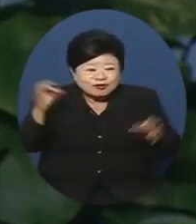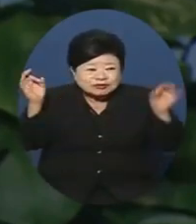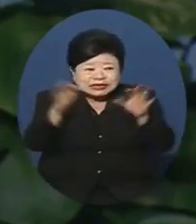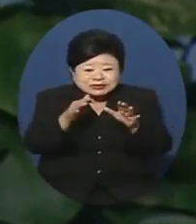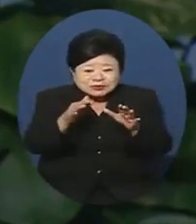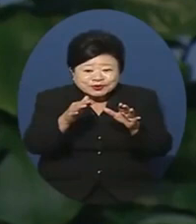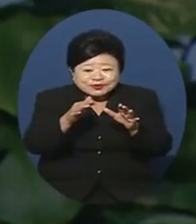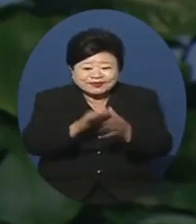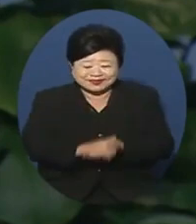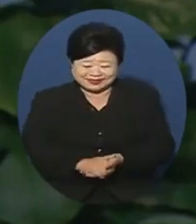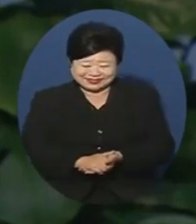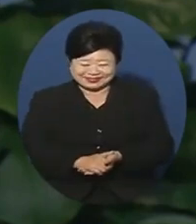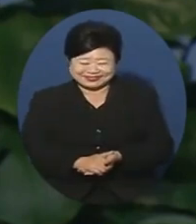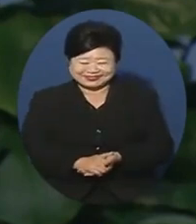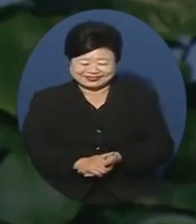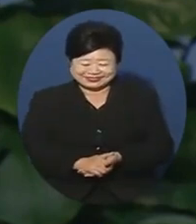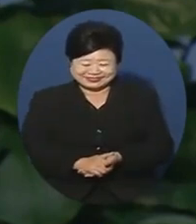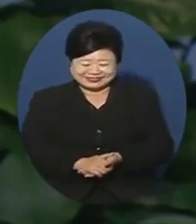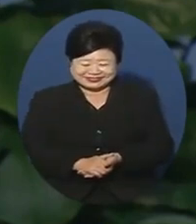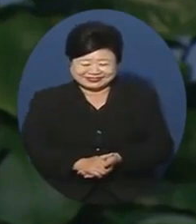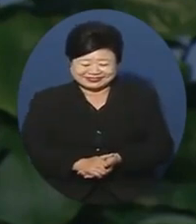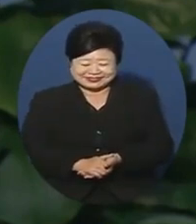사라져버려요.